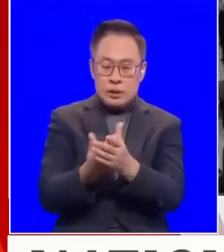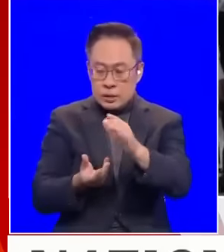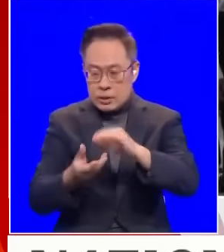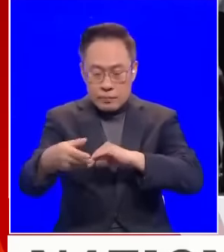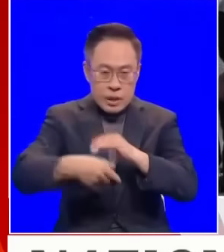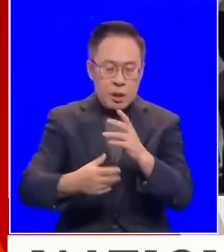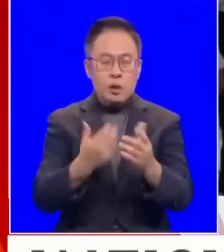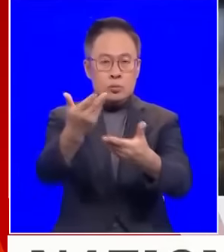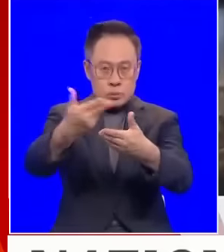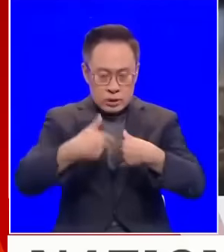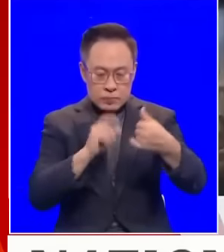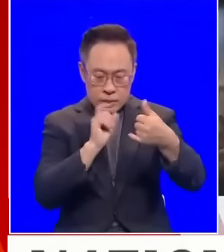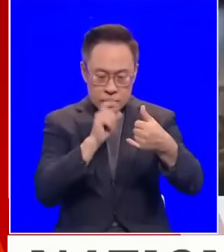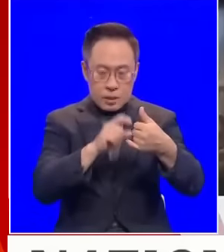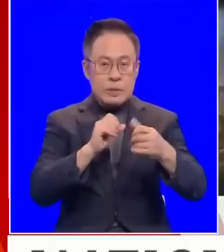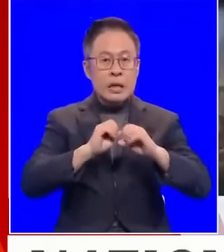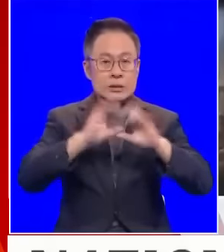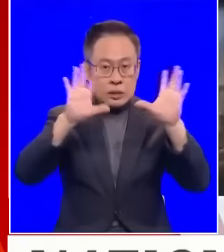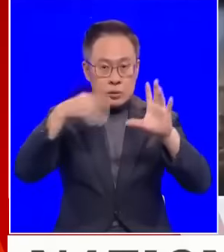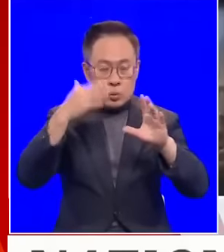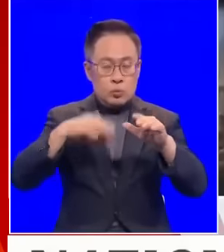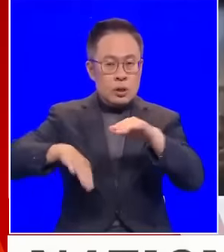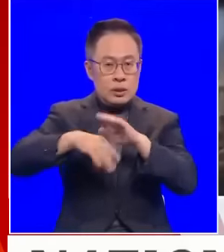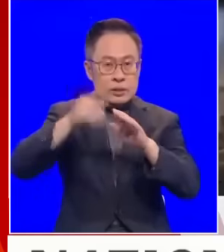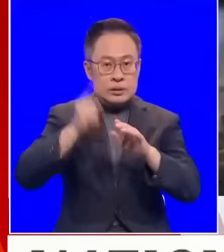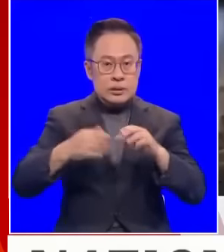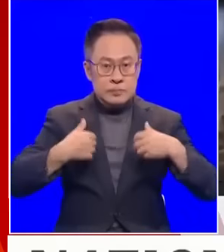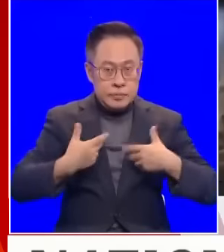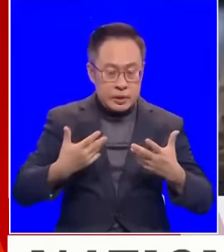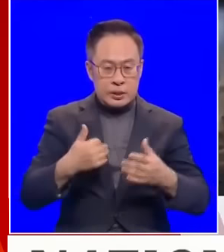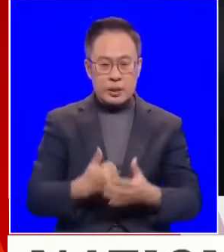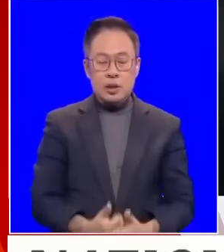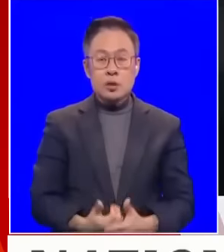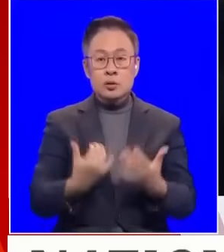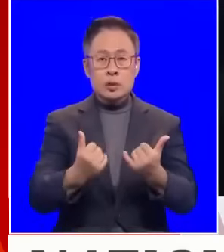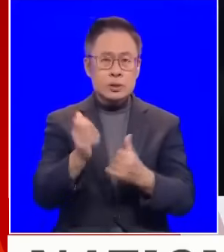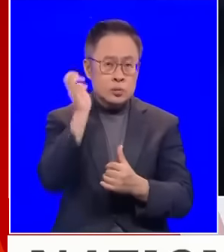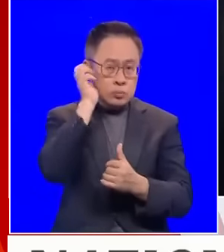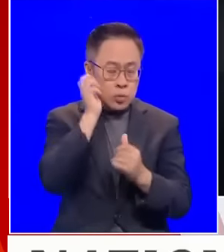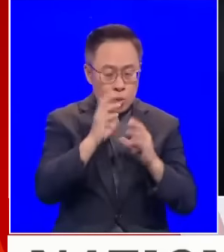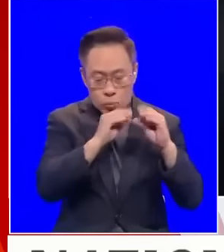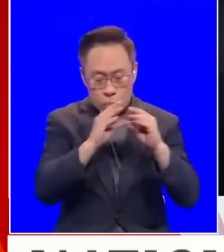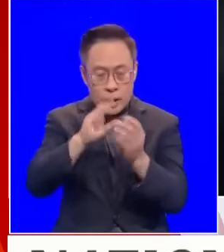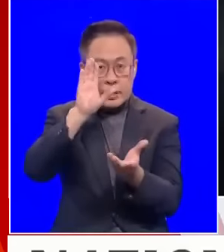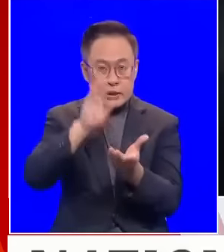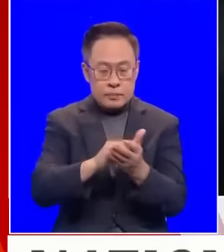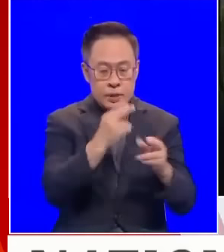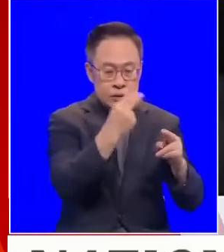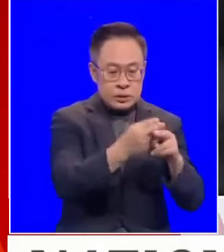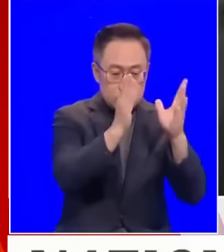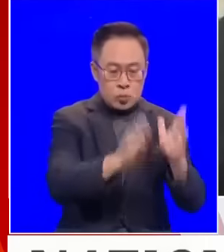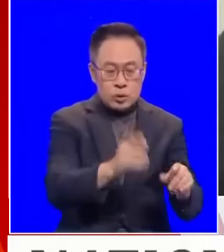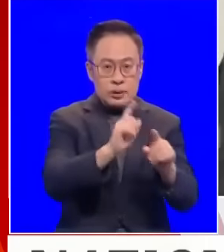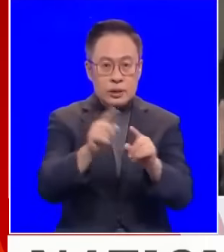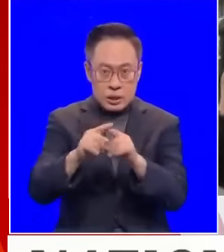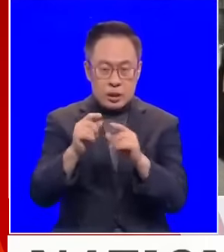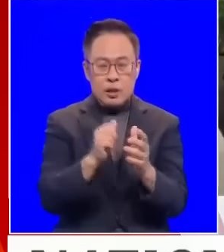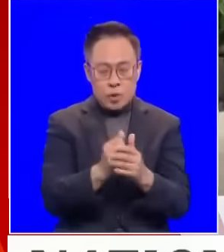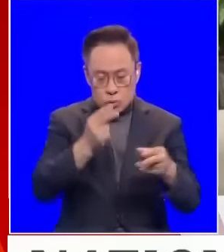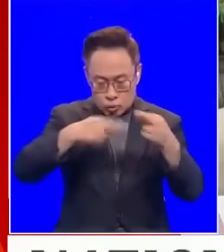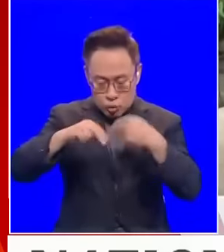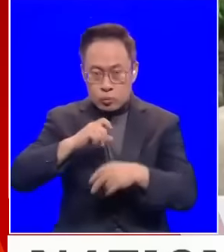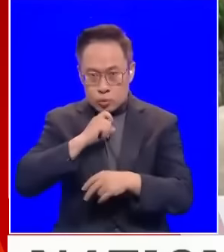มาสอบปากคำคลิปเสียงปรากฏว่าเป็นของใครอยู่ระหว่างการตรวจพิสูจน์ทราบ ครับ ผู้บัญชาการตำรวจแห่งชาติยังมีการตอบ